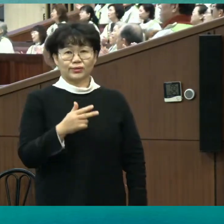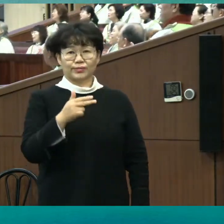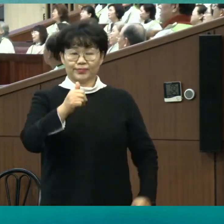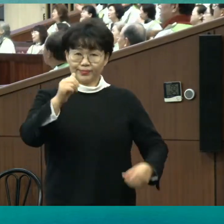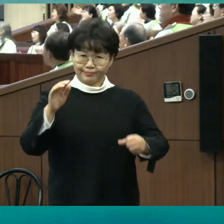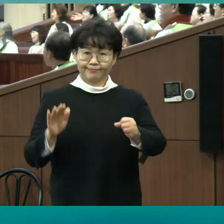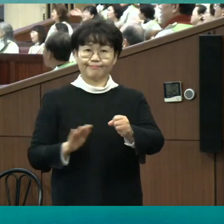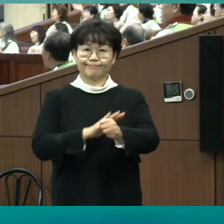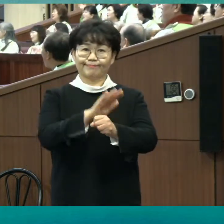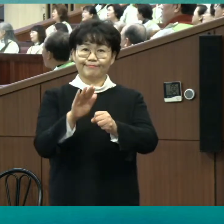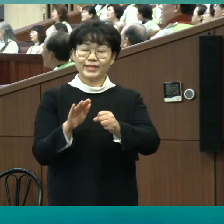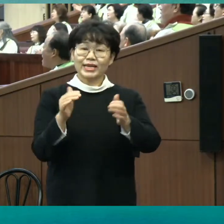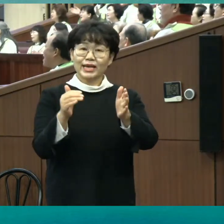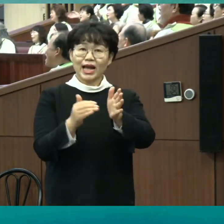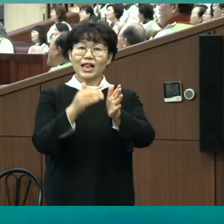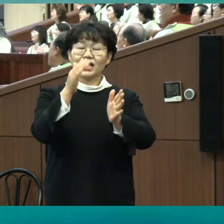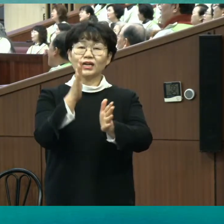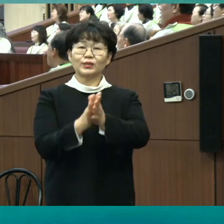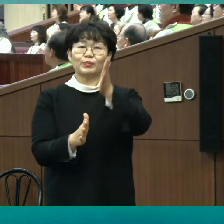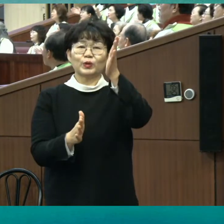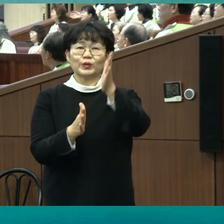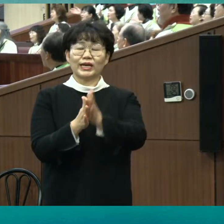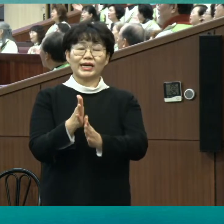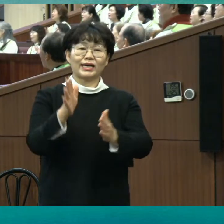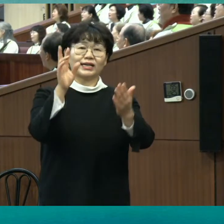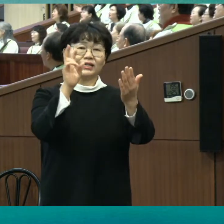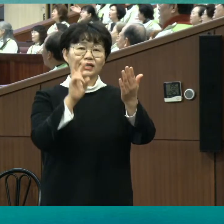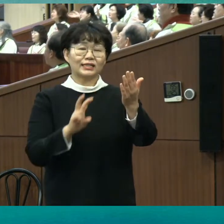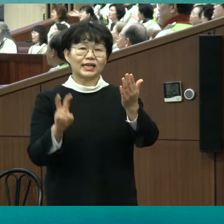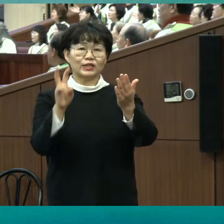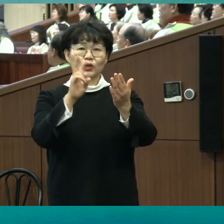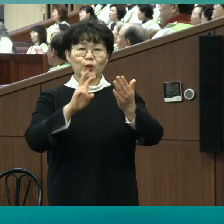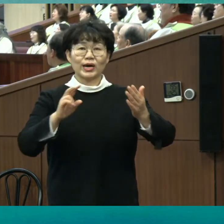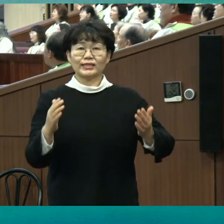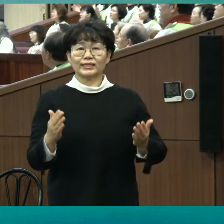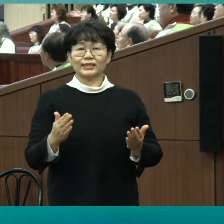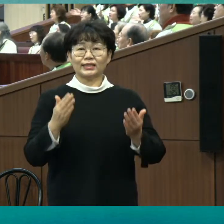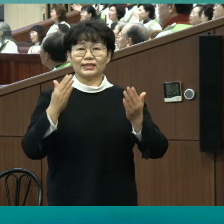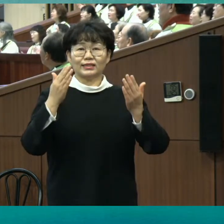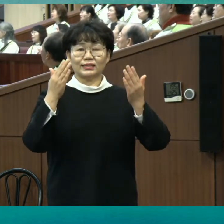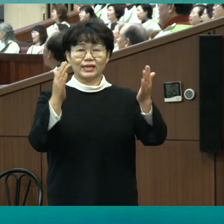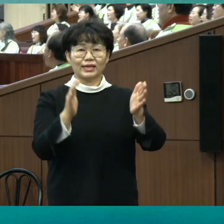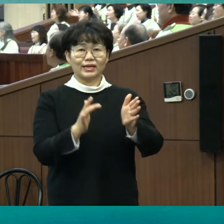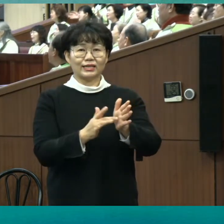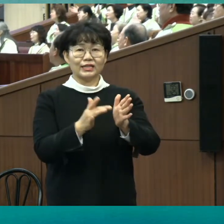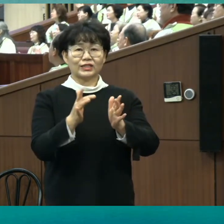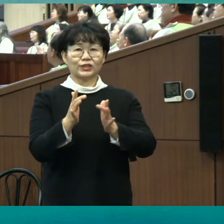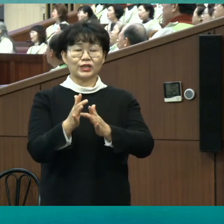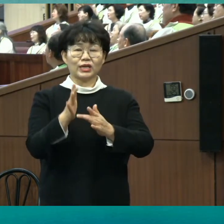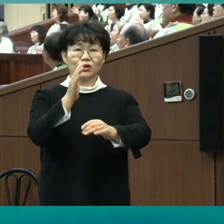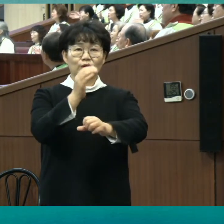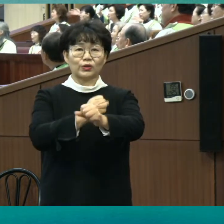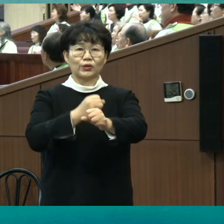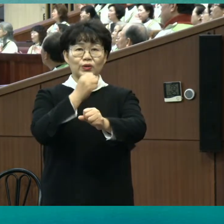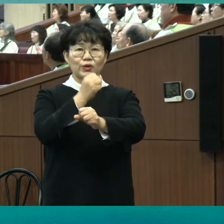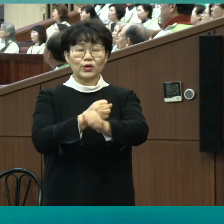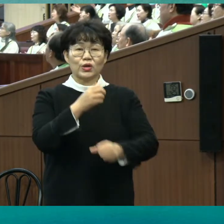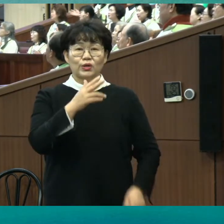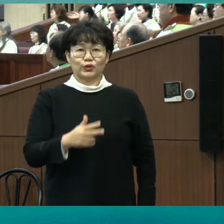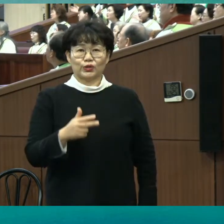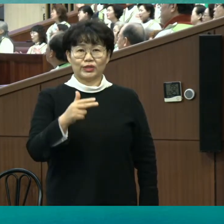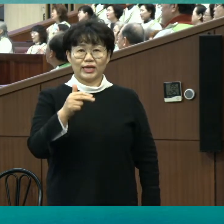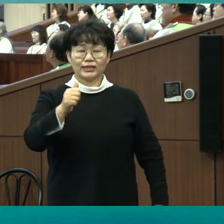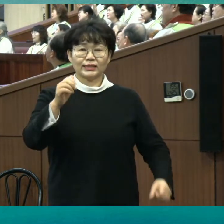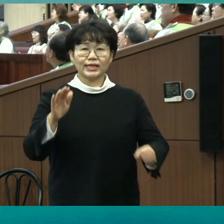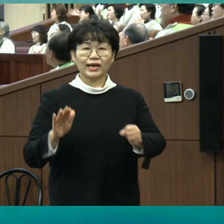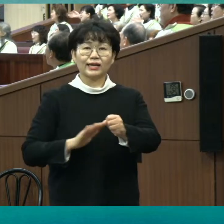주의 그 사랑 한량 없도다. 찬송을 지어라 예수의 이름으로.